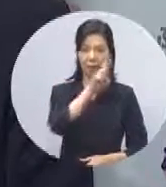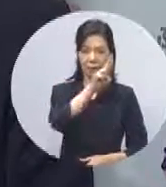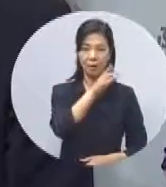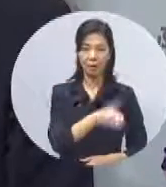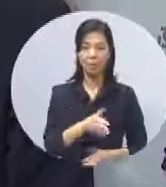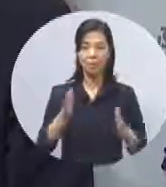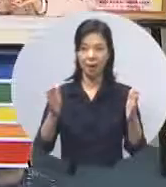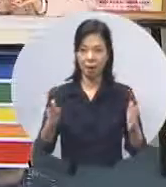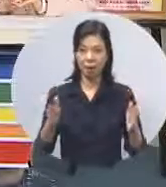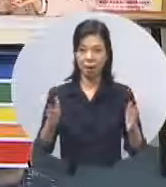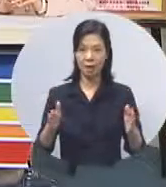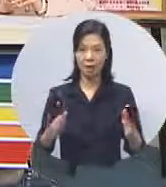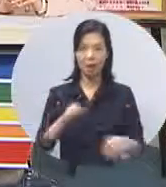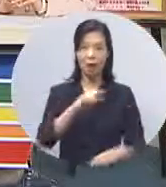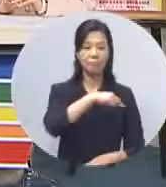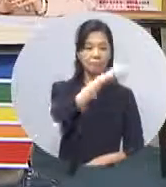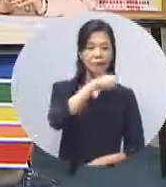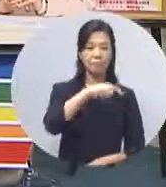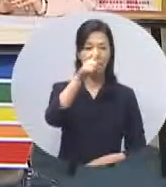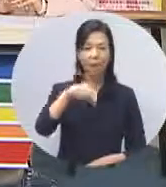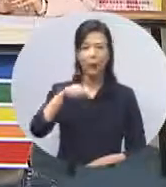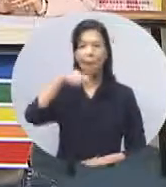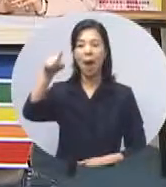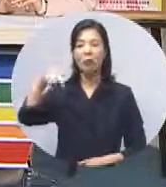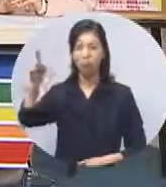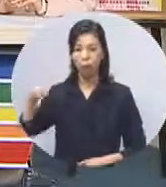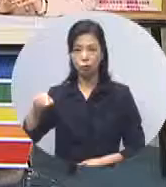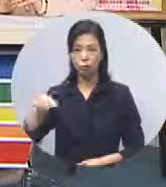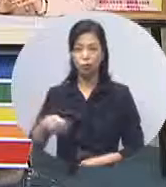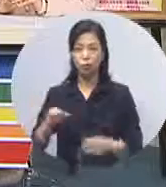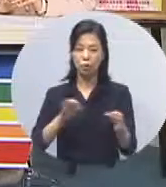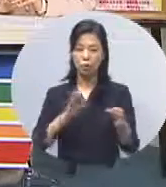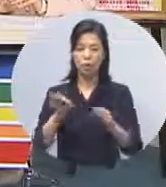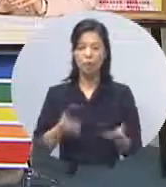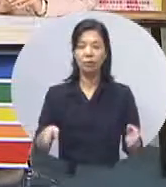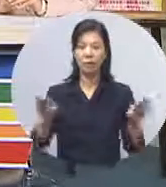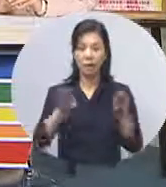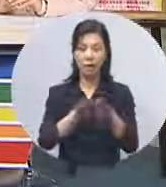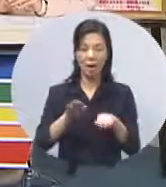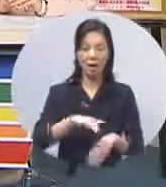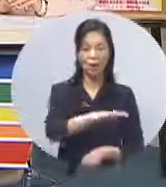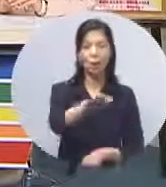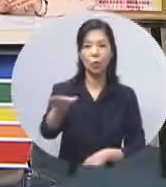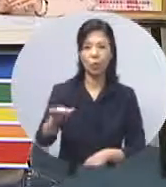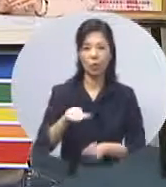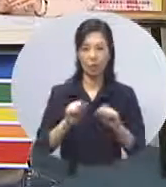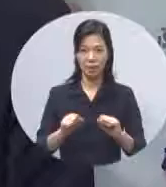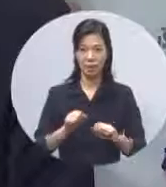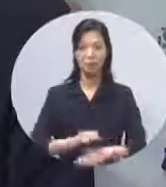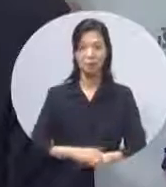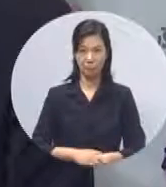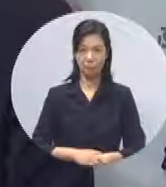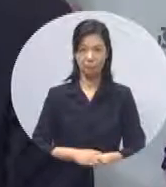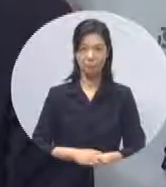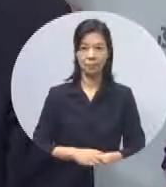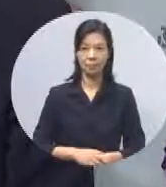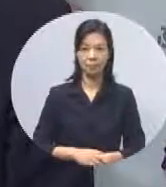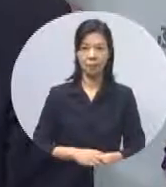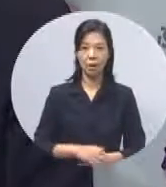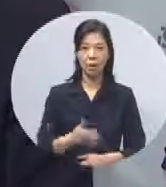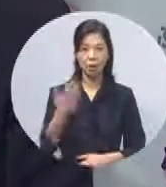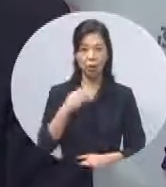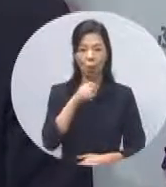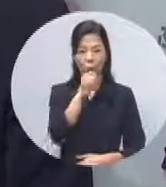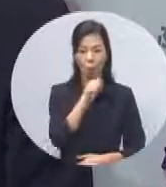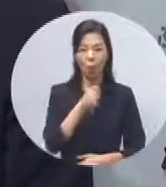時30分までミスターマックス湘南藤沢ショッピングセンターのセンターコートにて行います。この日は元